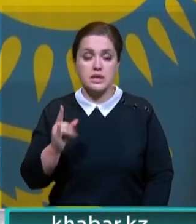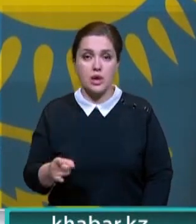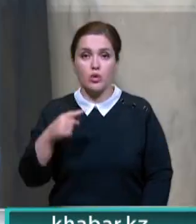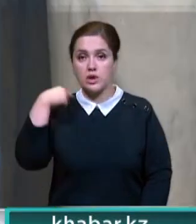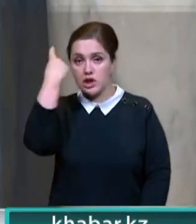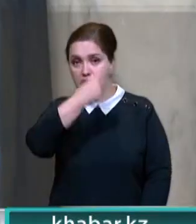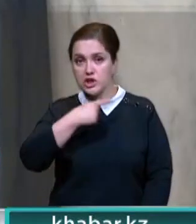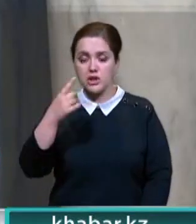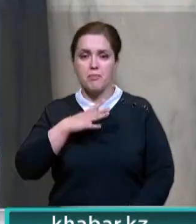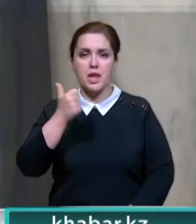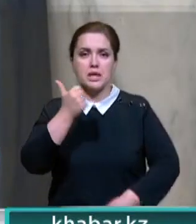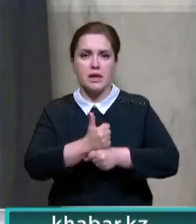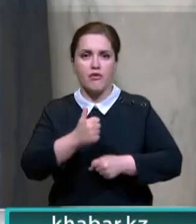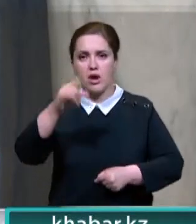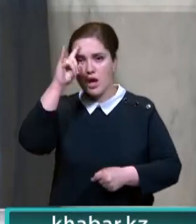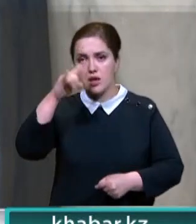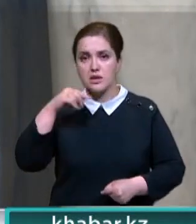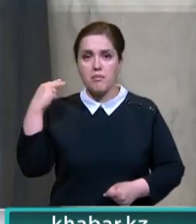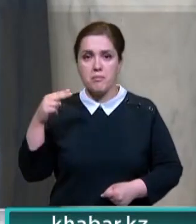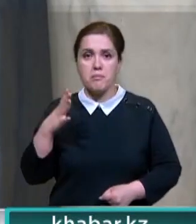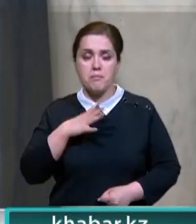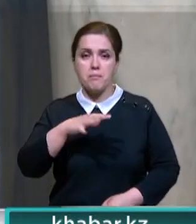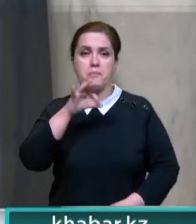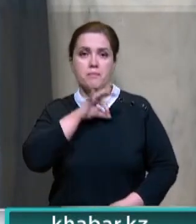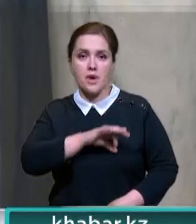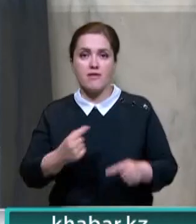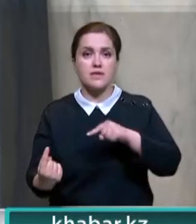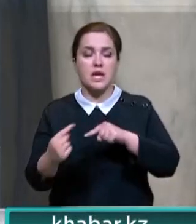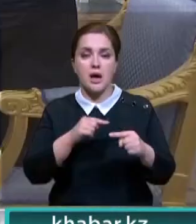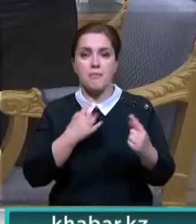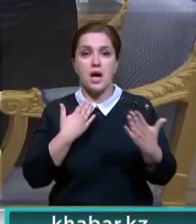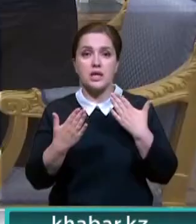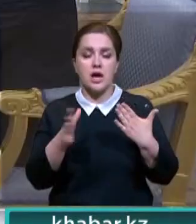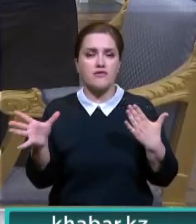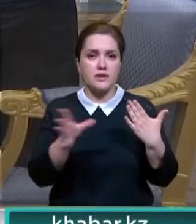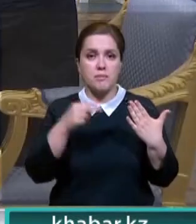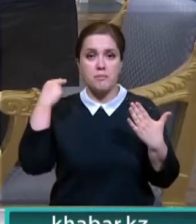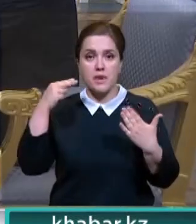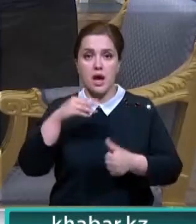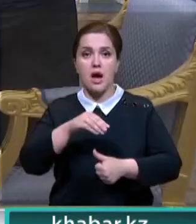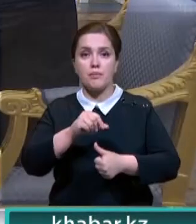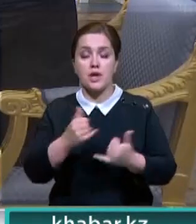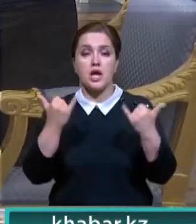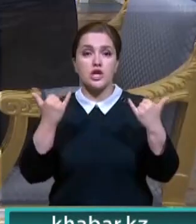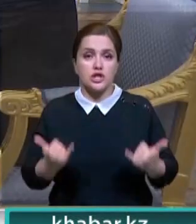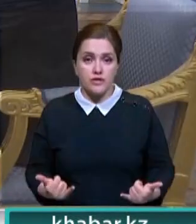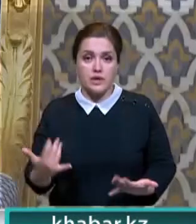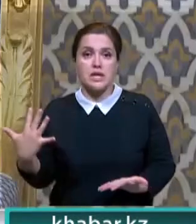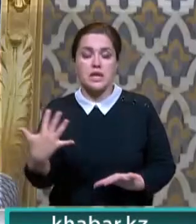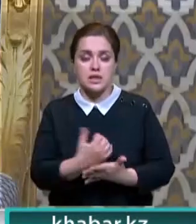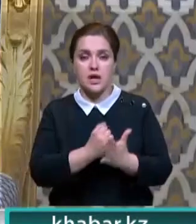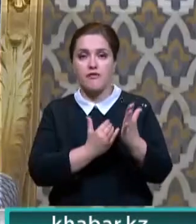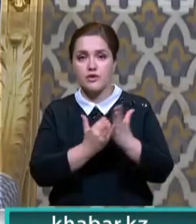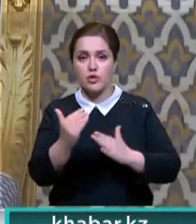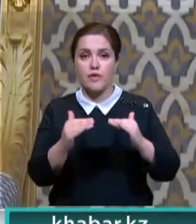Ельбасы. Он лично, будучи главой республики, выстраивал плодотворные взаимоотношения со всеми президентами Армении. Сегодня